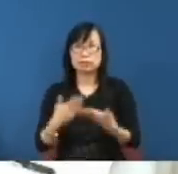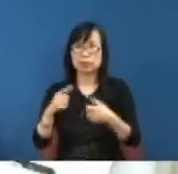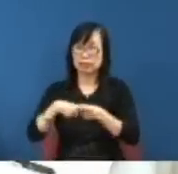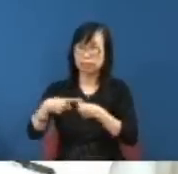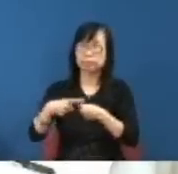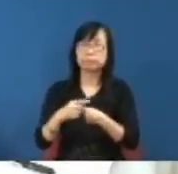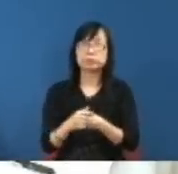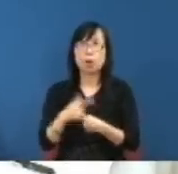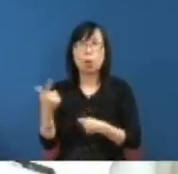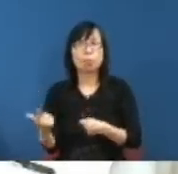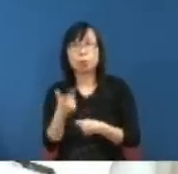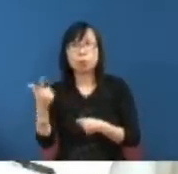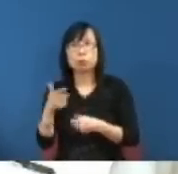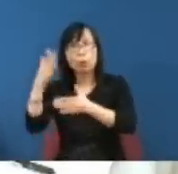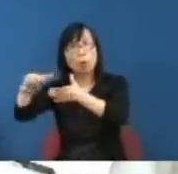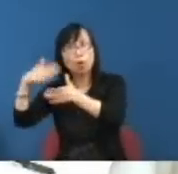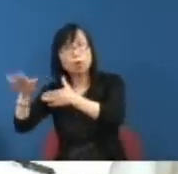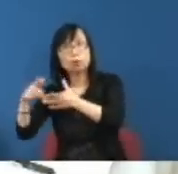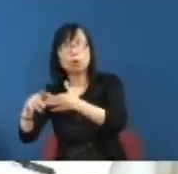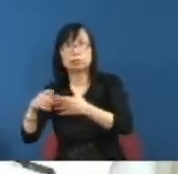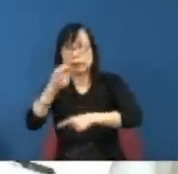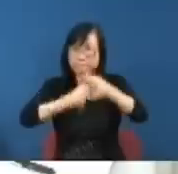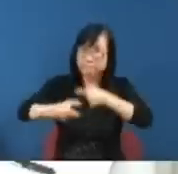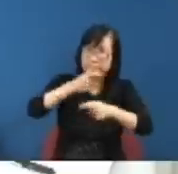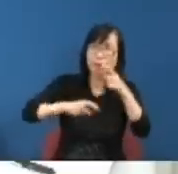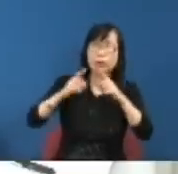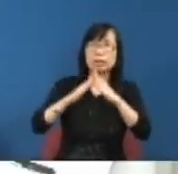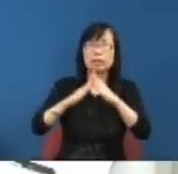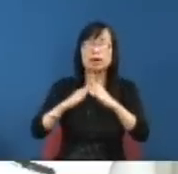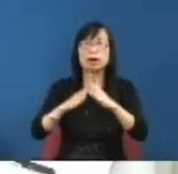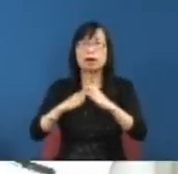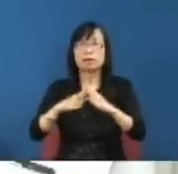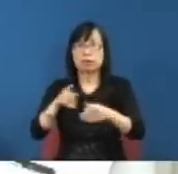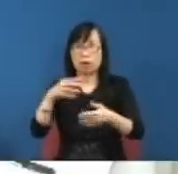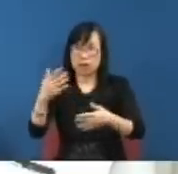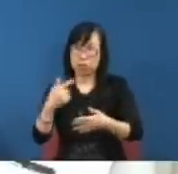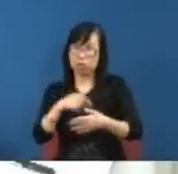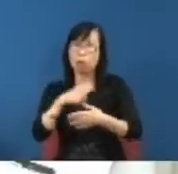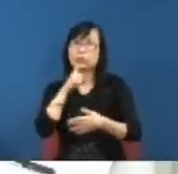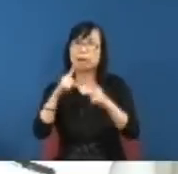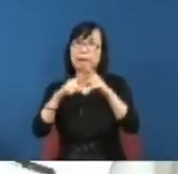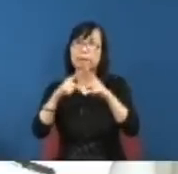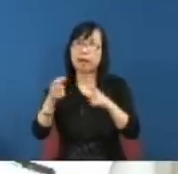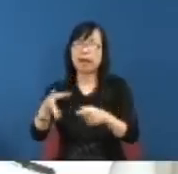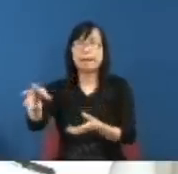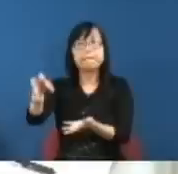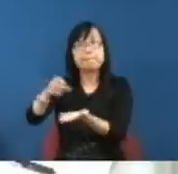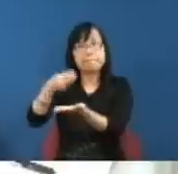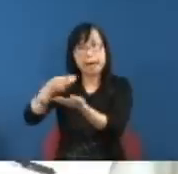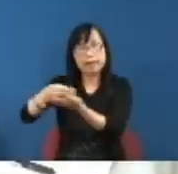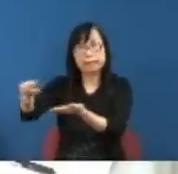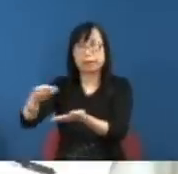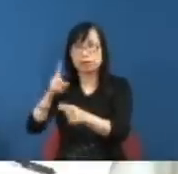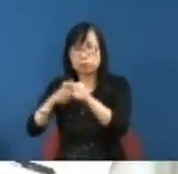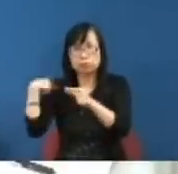說很多的外國的商家是其實手裏面有人民幣，這些人民幣是購買來的，他會在中國購